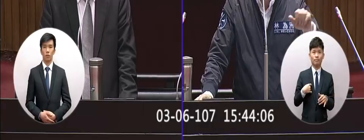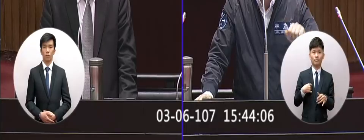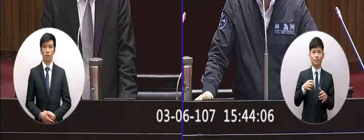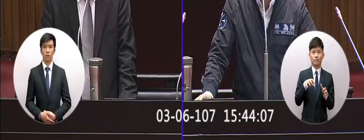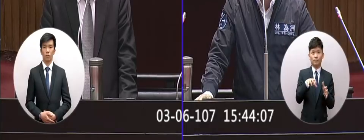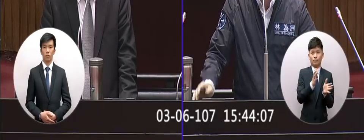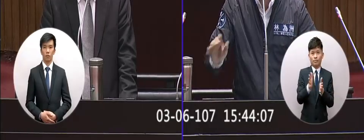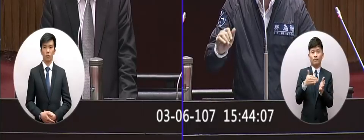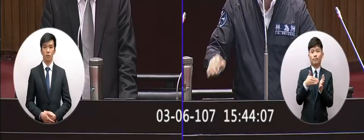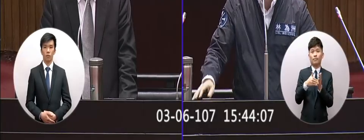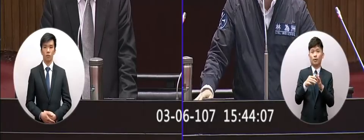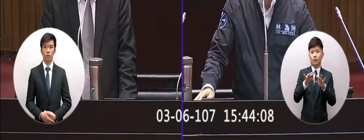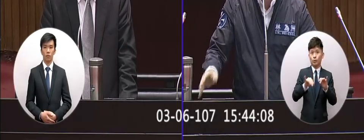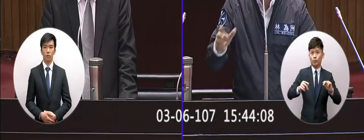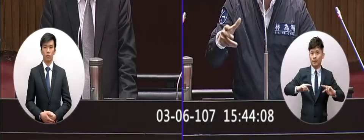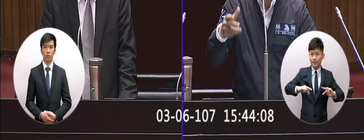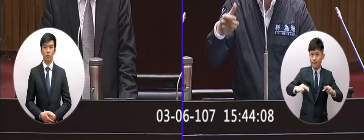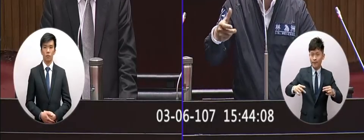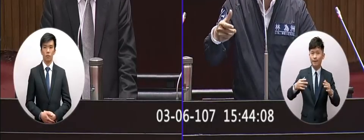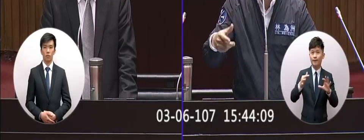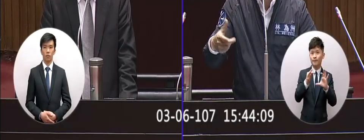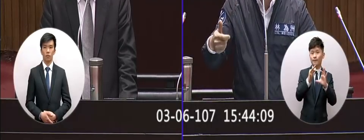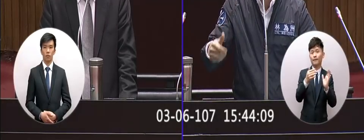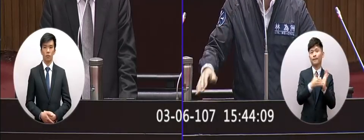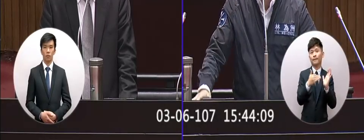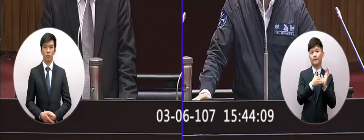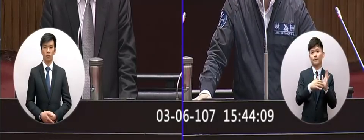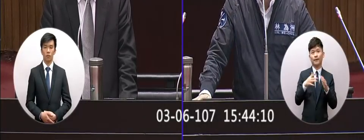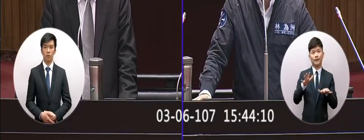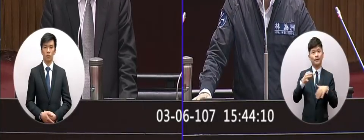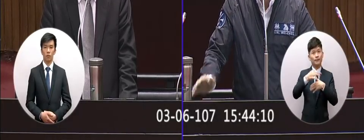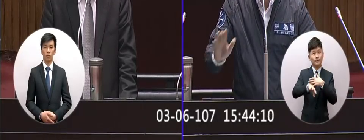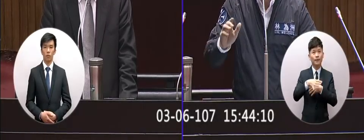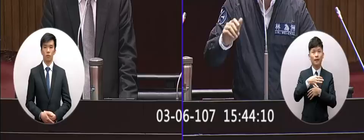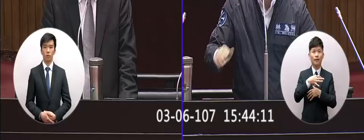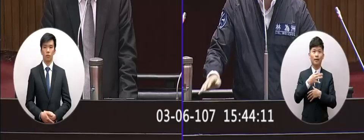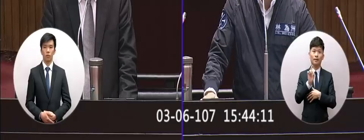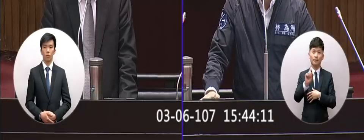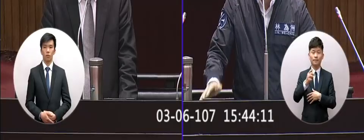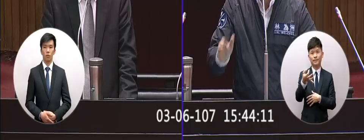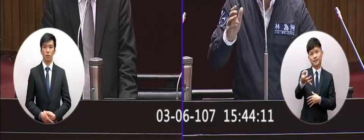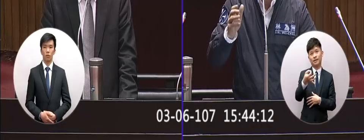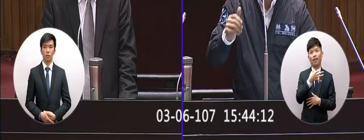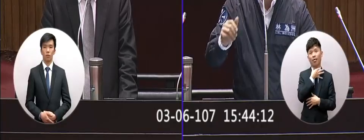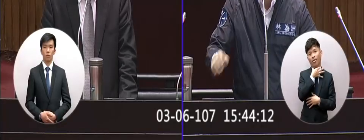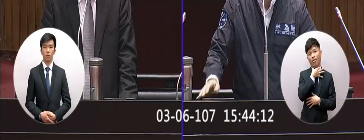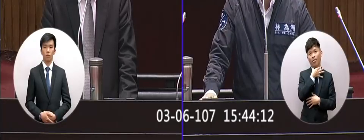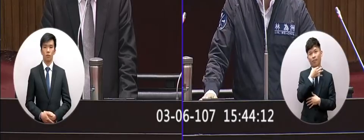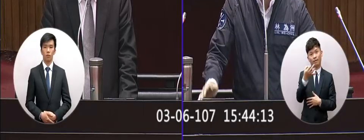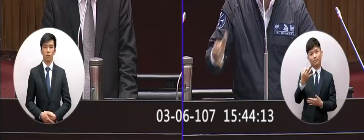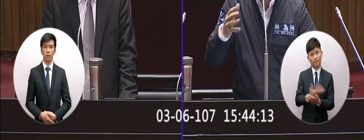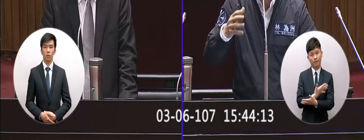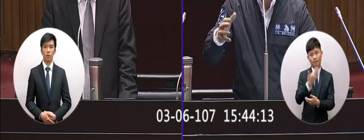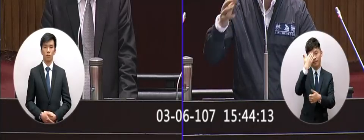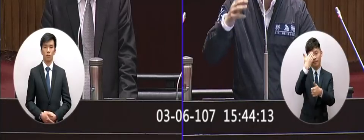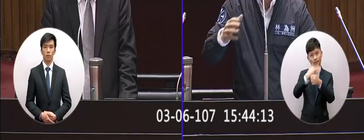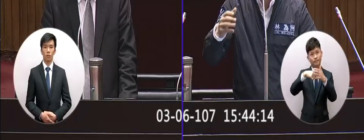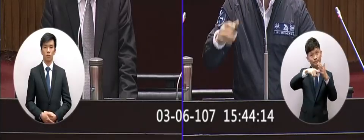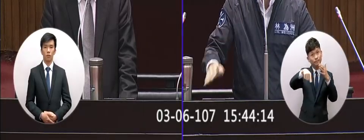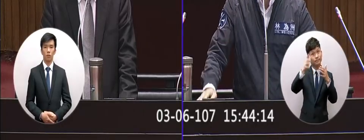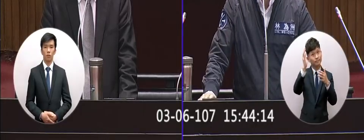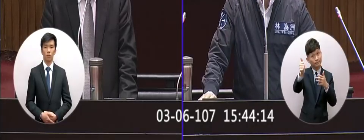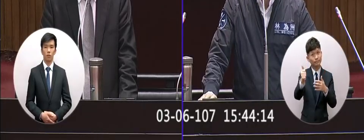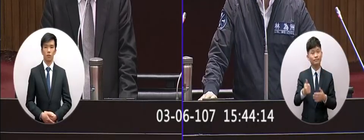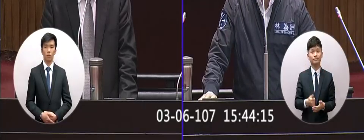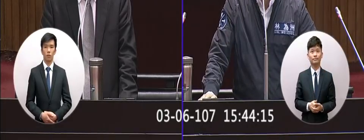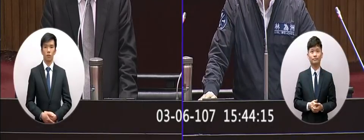一个从化区土地处理好，现在缺的就是经费。所以这一部分请院长要特别的